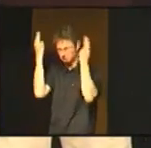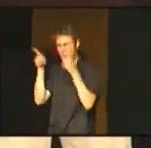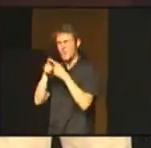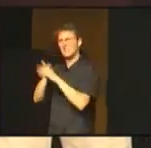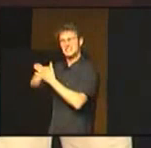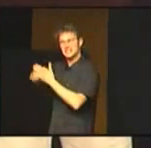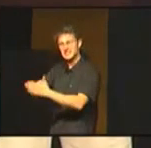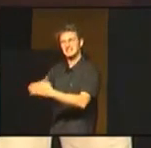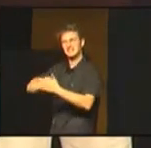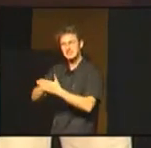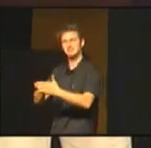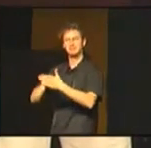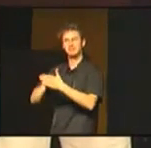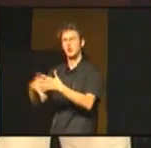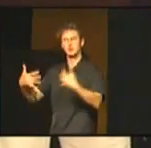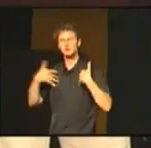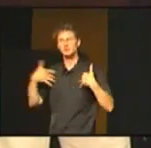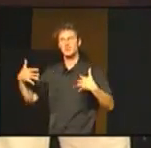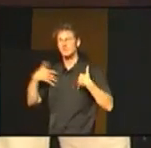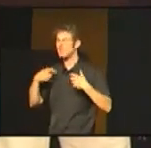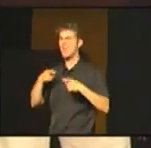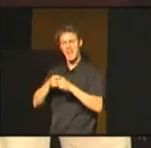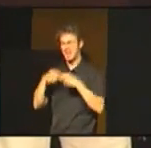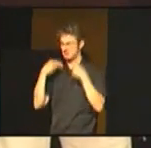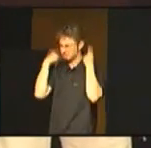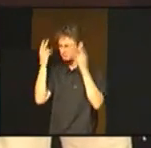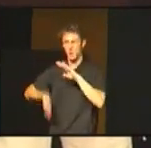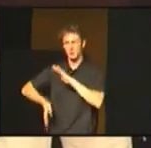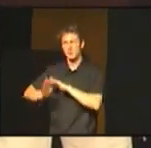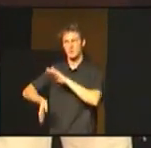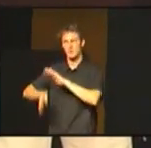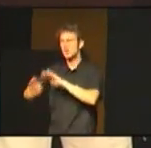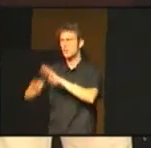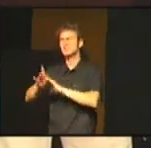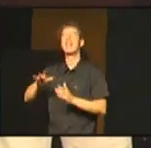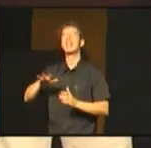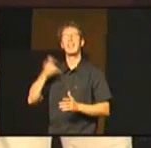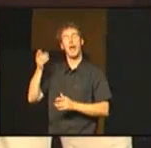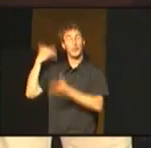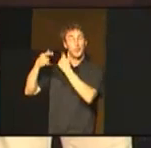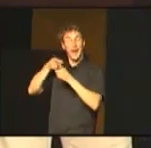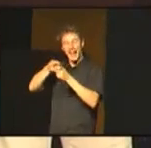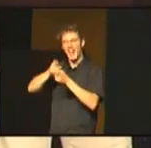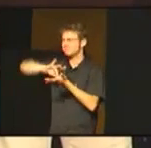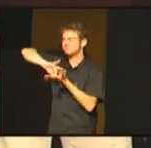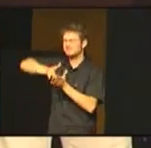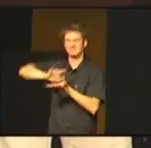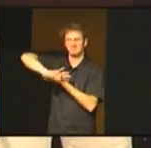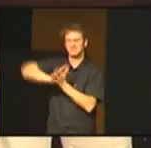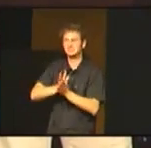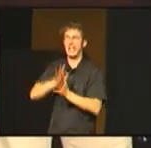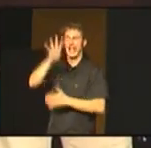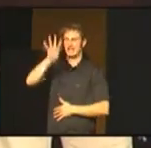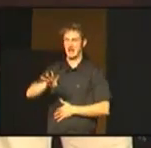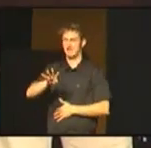cruels repressions que intentaven anihilar l'existència de tot el que fos català. Hem